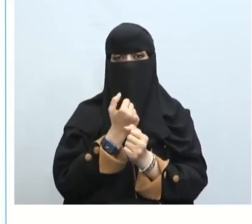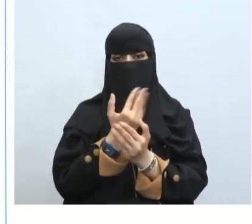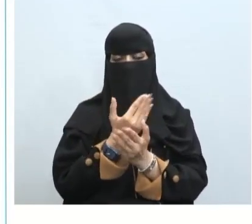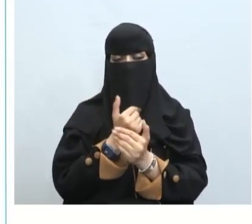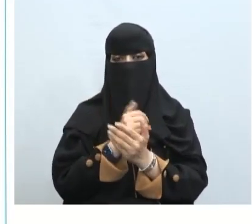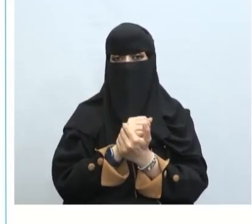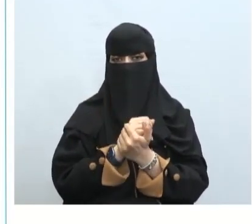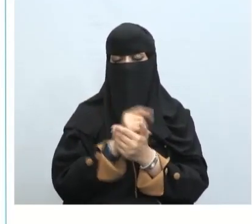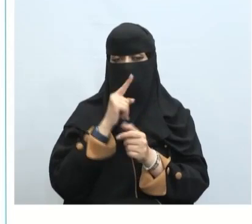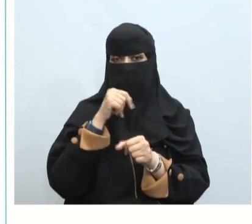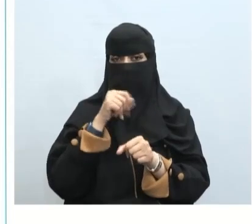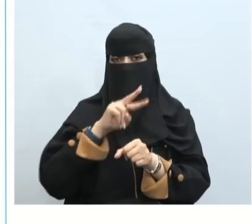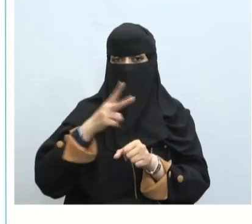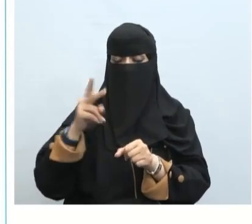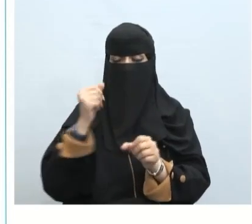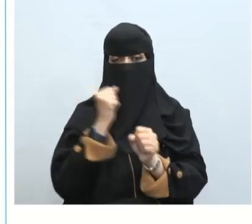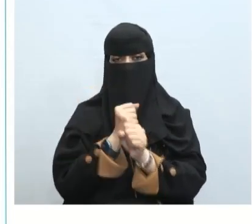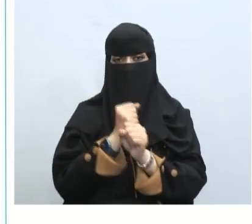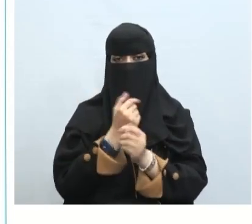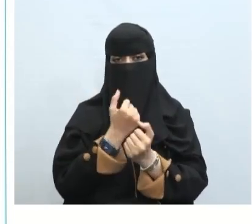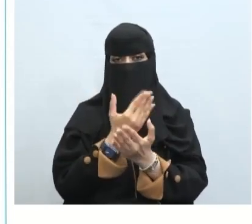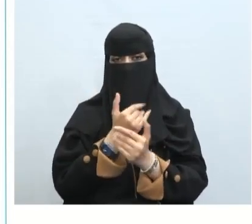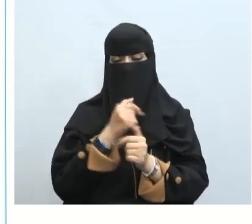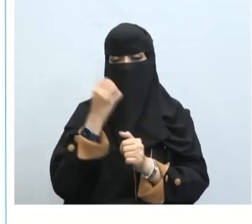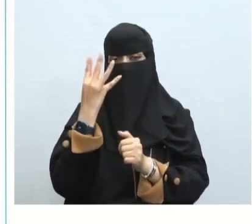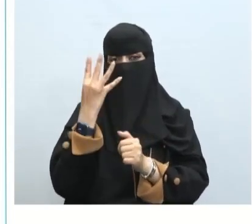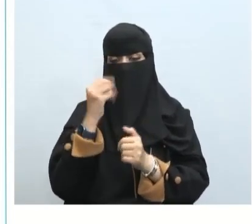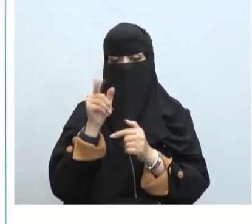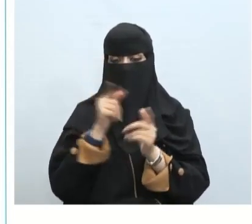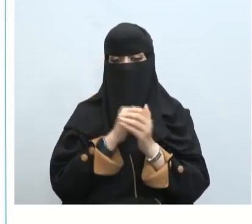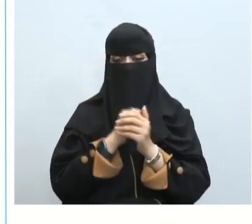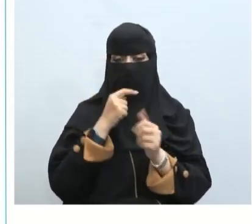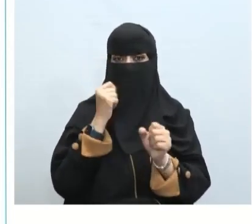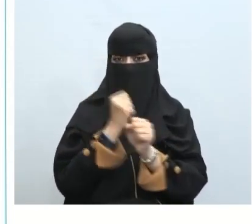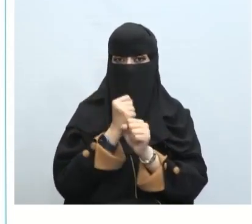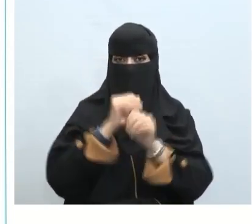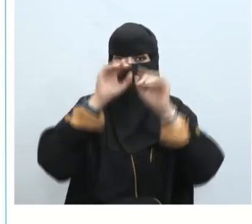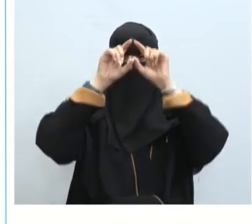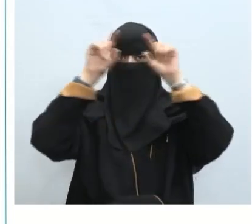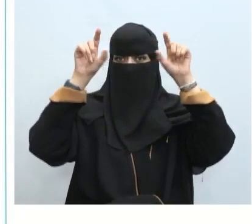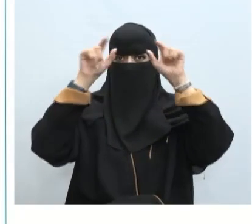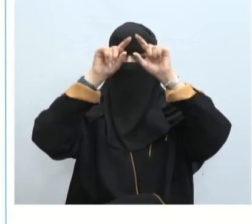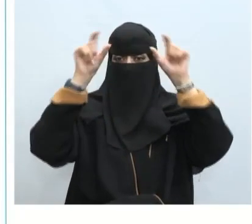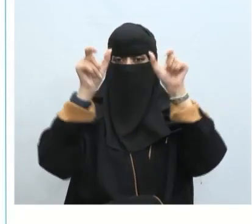البطاله انواع البطاله لدينا اربعه انواع بطاله هيكليه